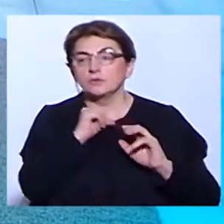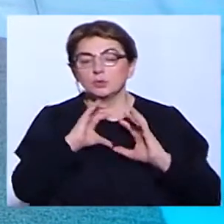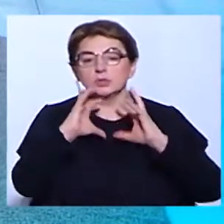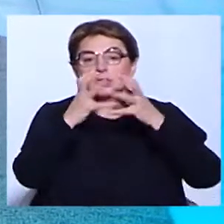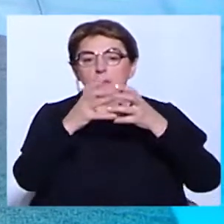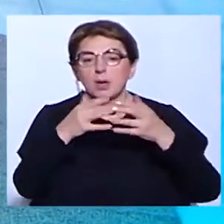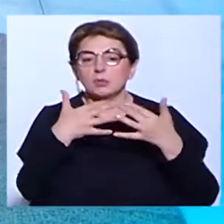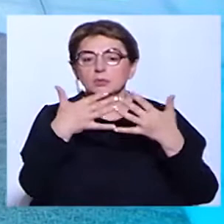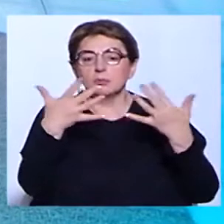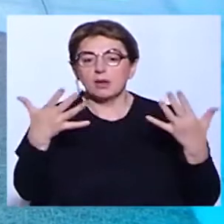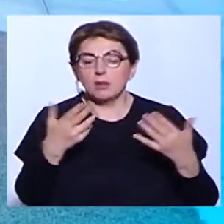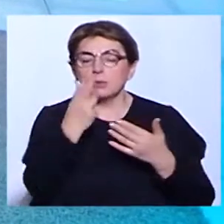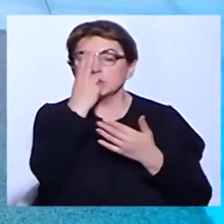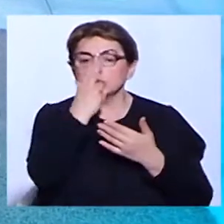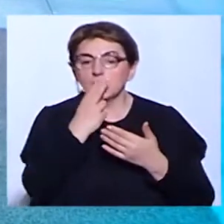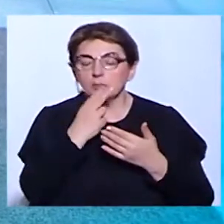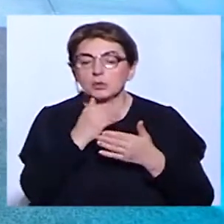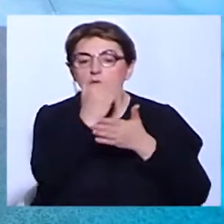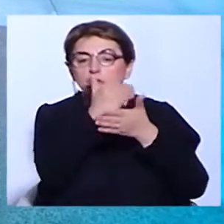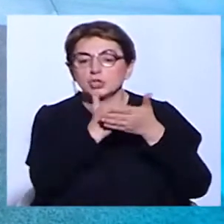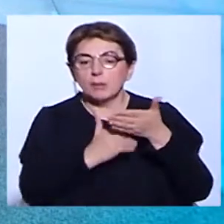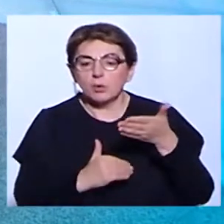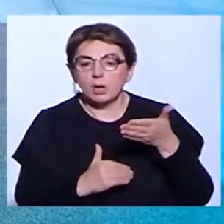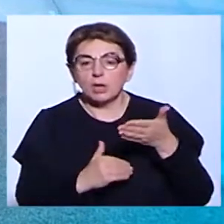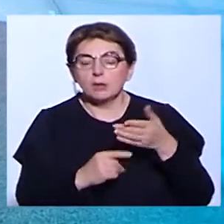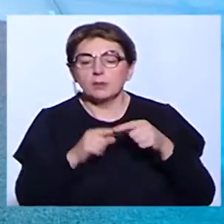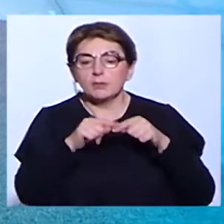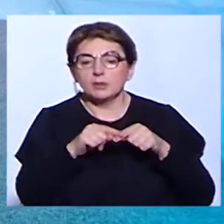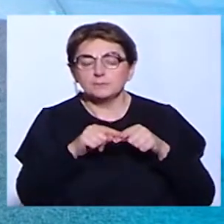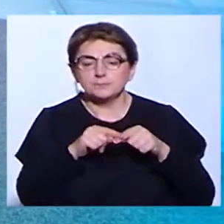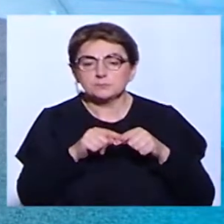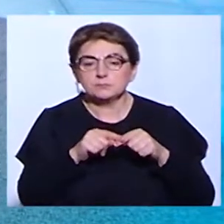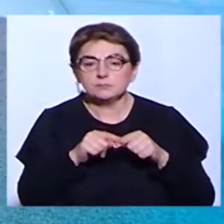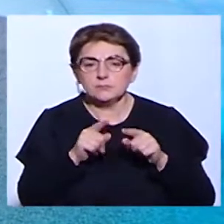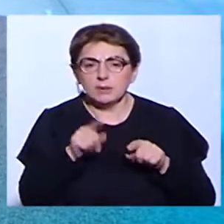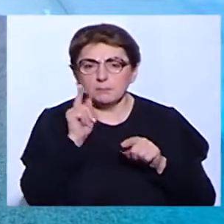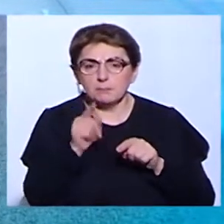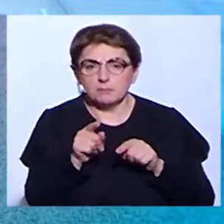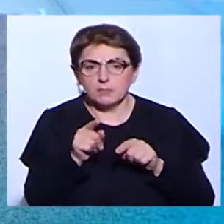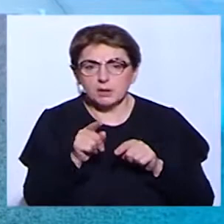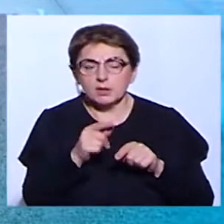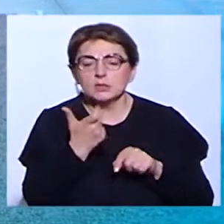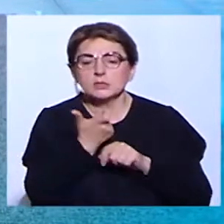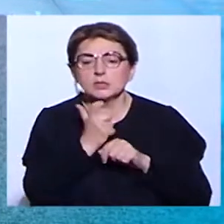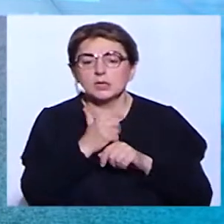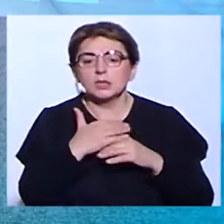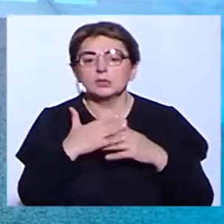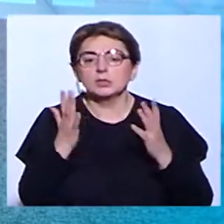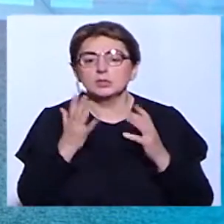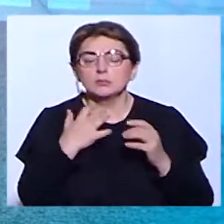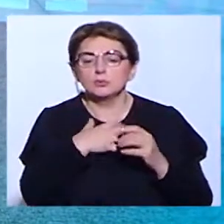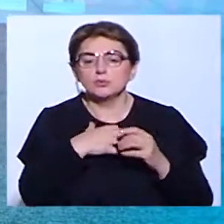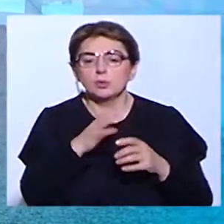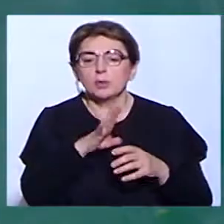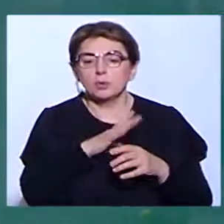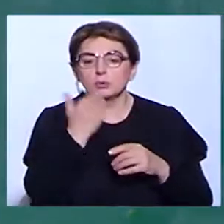და შეგუებულობის ჩამოყალიბების მიზეზები, მას დიდი მნიშვნელობა ჰქონდა მის თეორიას,